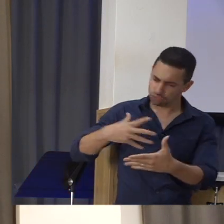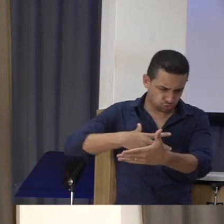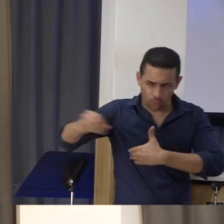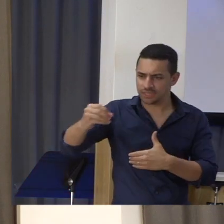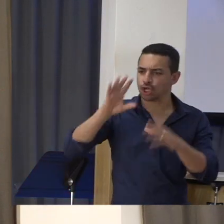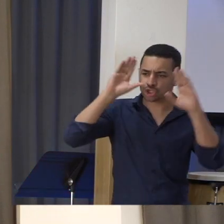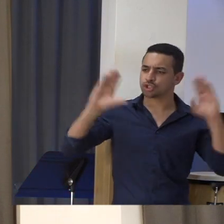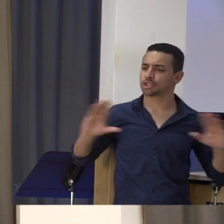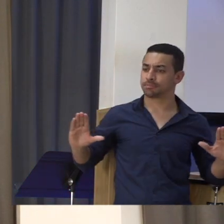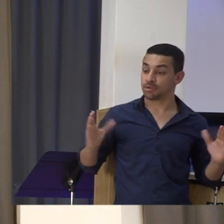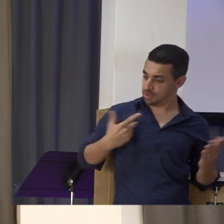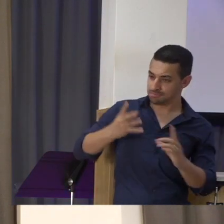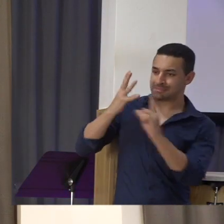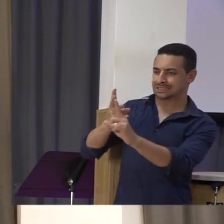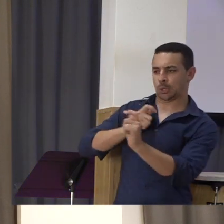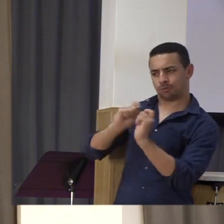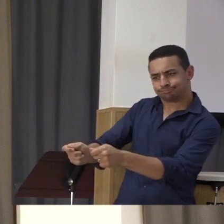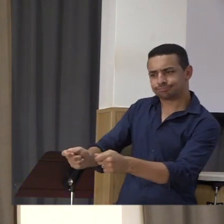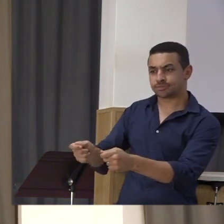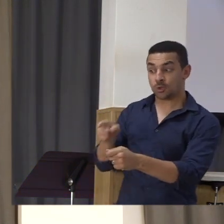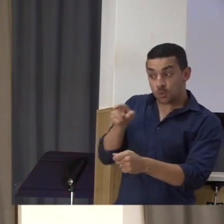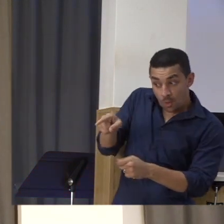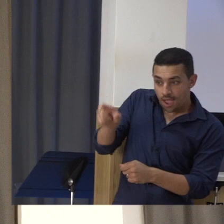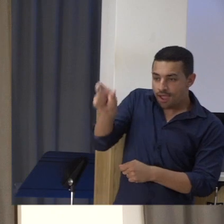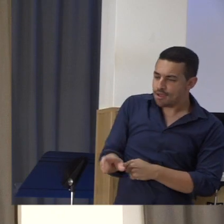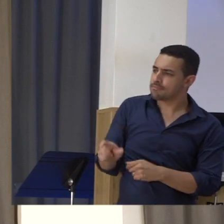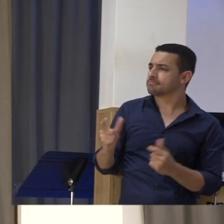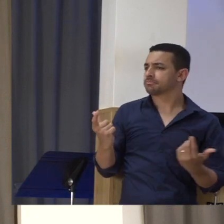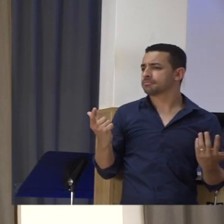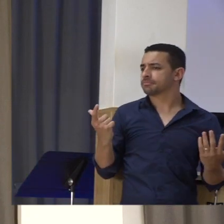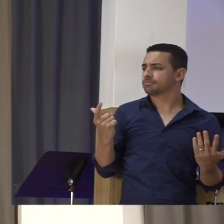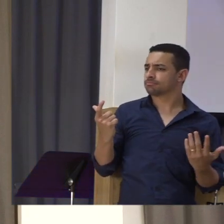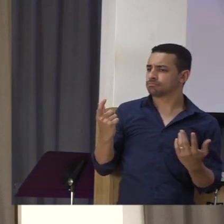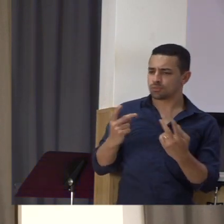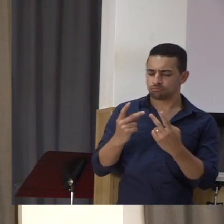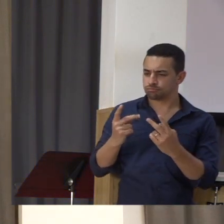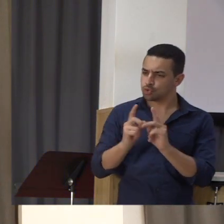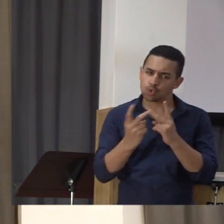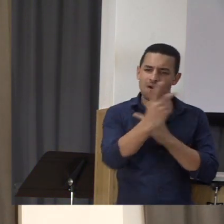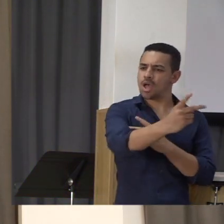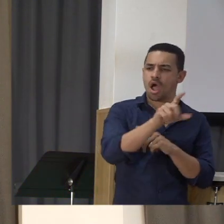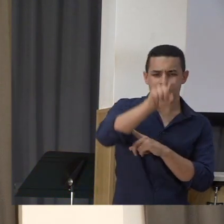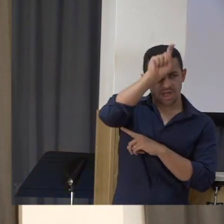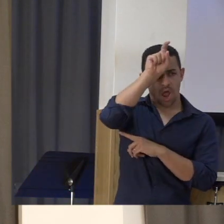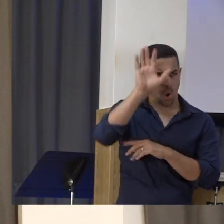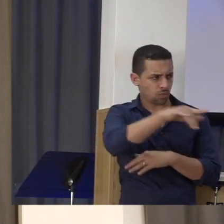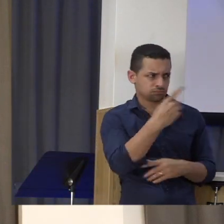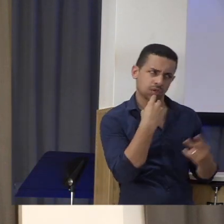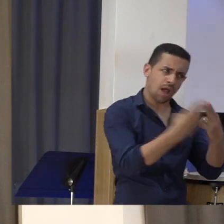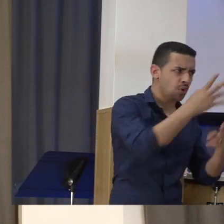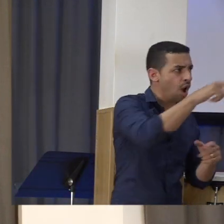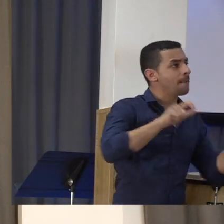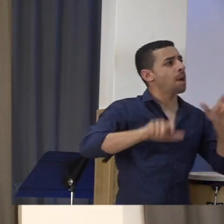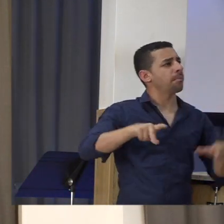d'Égypte. Voilà la mission. Toi, tu iras devant Pharaon, tu lui diras, laisse partir mon